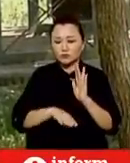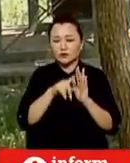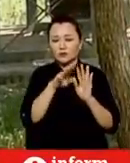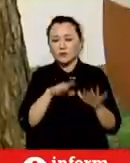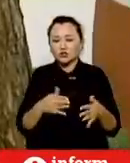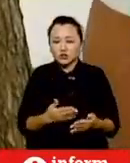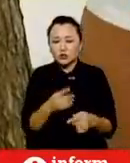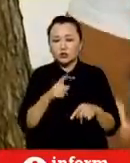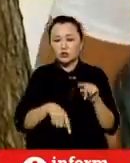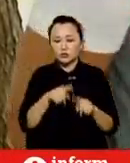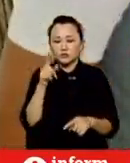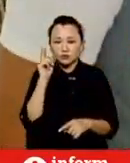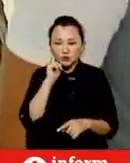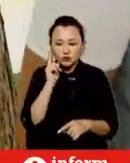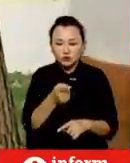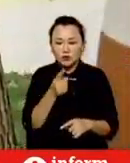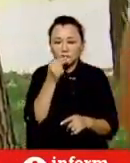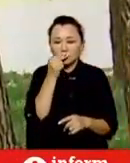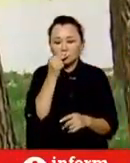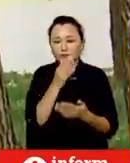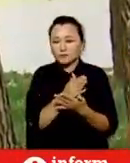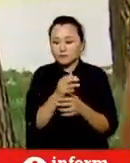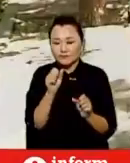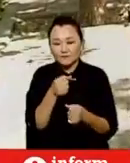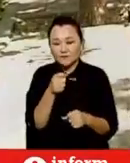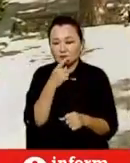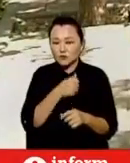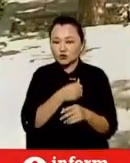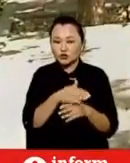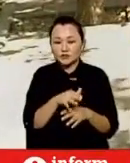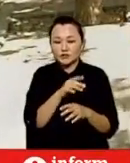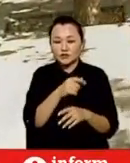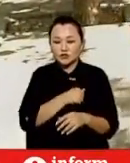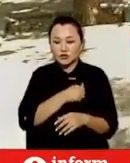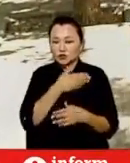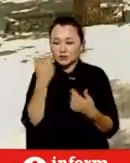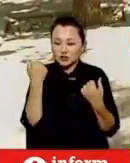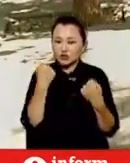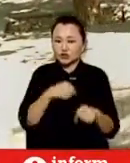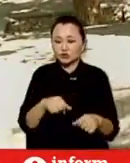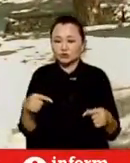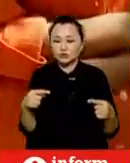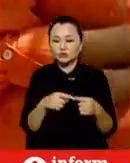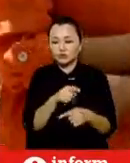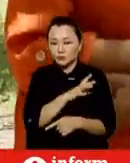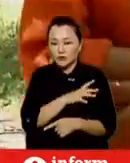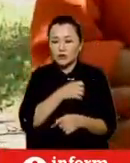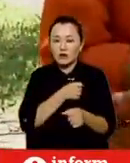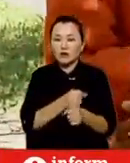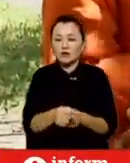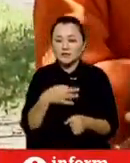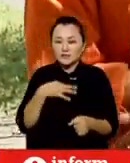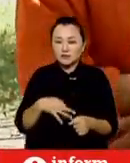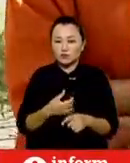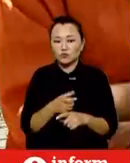тұратын туысынан естіген. Нәр татудан қалған ұлым да кейін әскери бөлімдегілердің аяусыз соққыға жыққанын мойындады дейді. Ал ұрған кісілер ұлымды